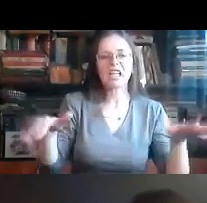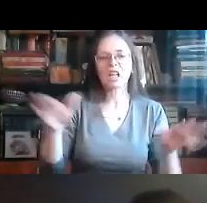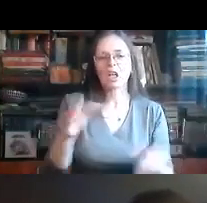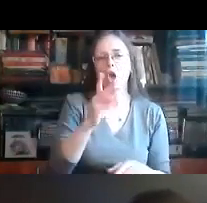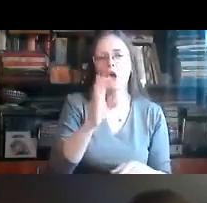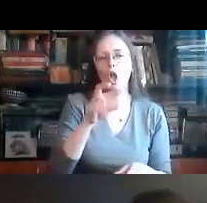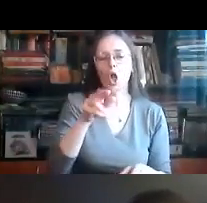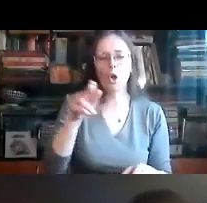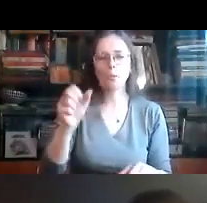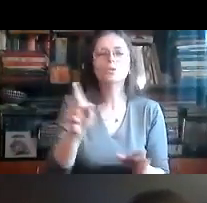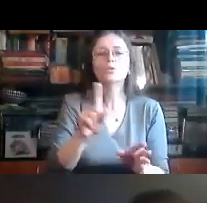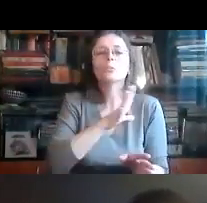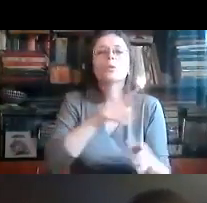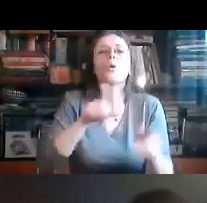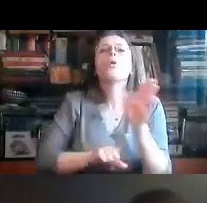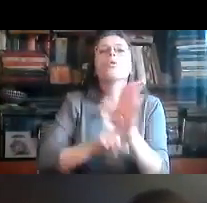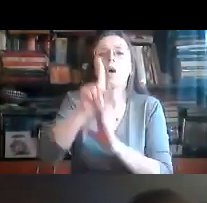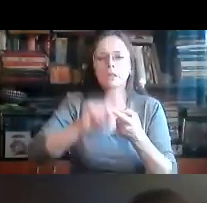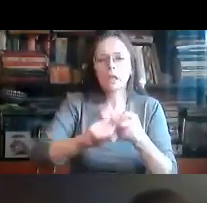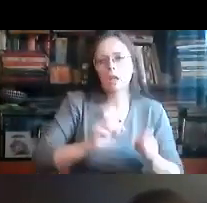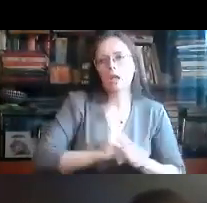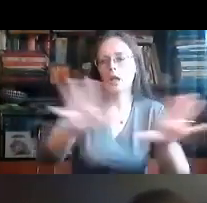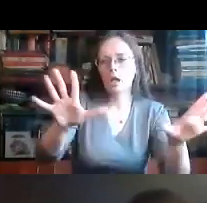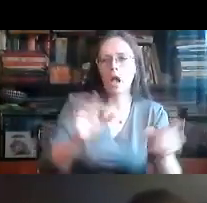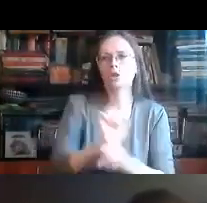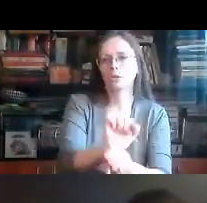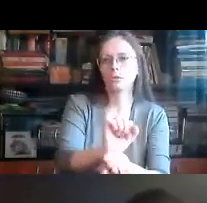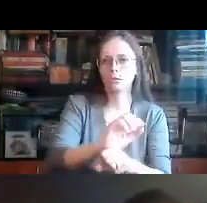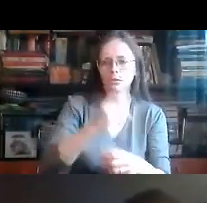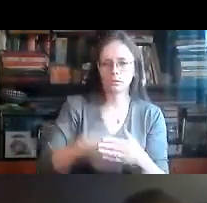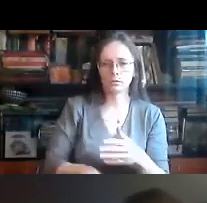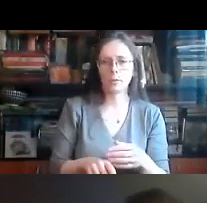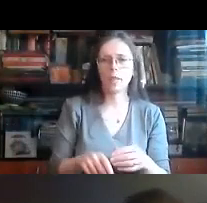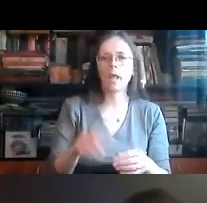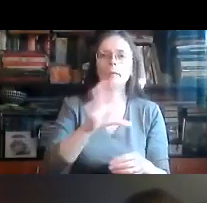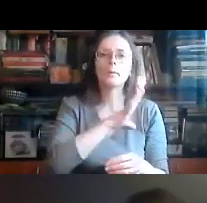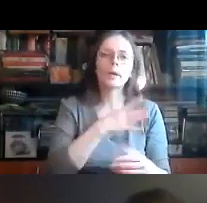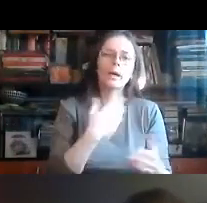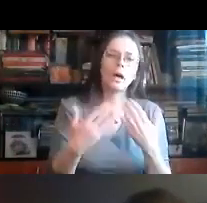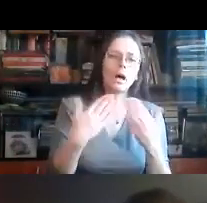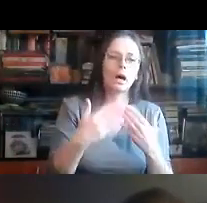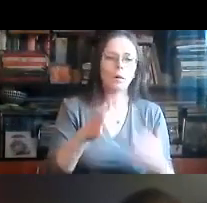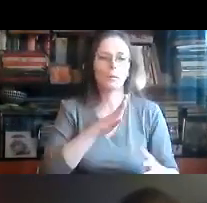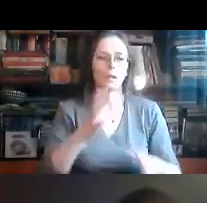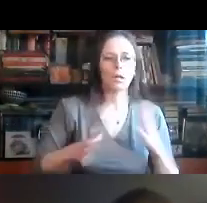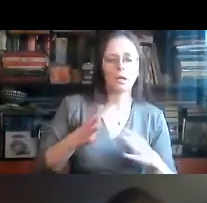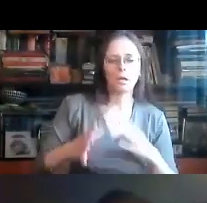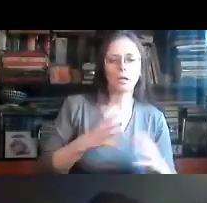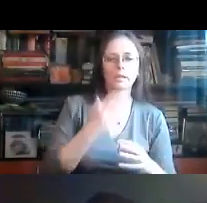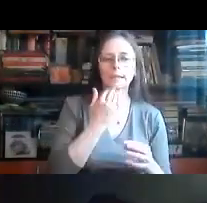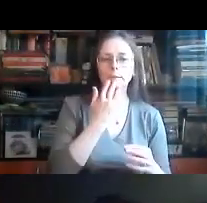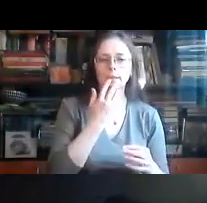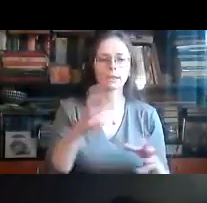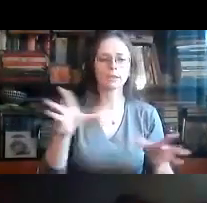театральной студии людей с психоневрологическими диагнозами. То есть это такой наш совместно с клубным